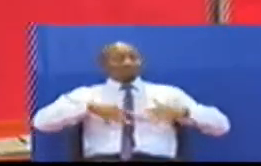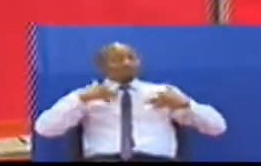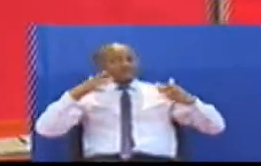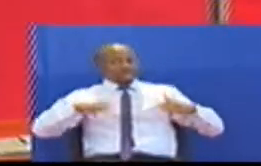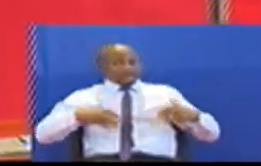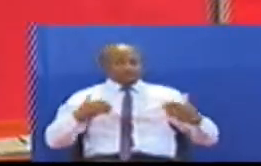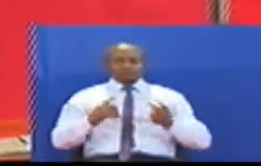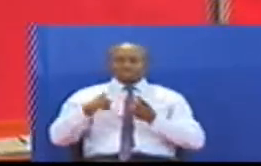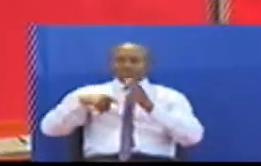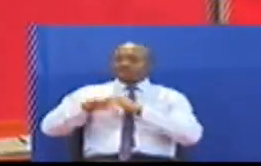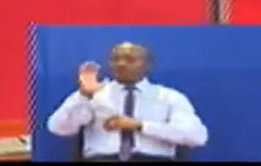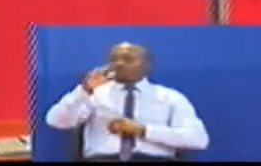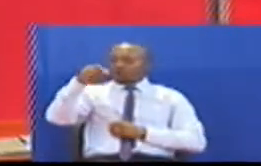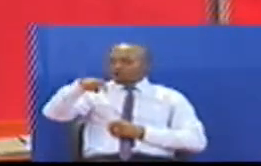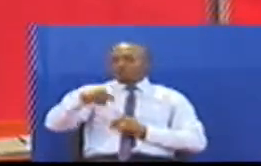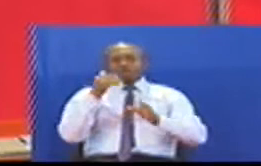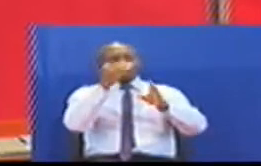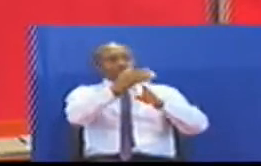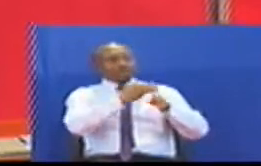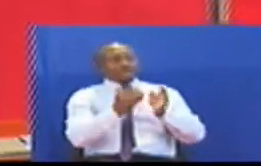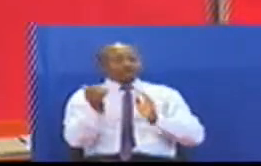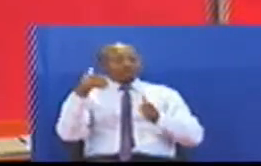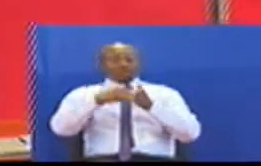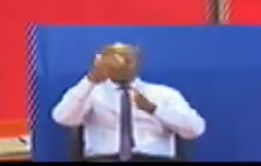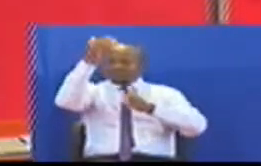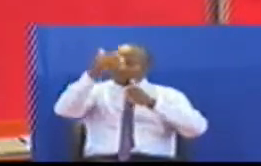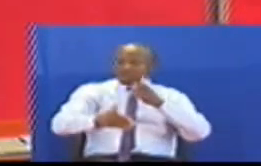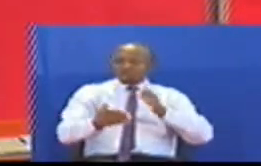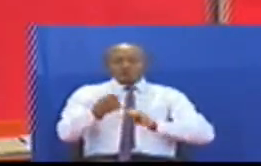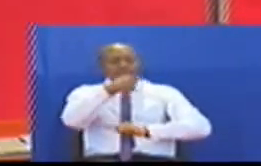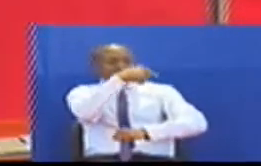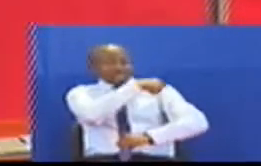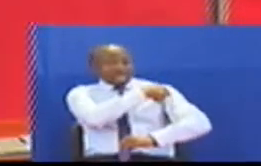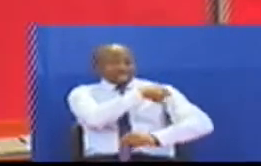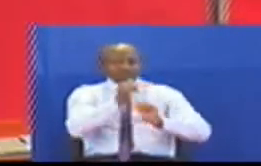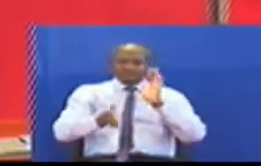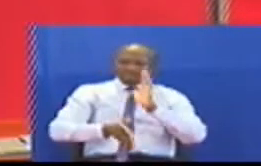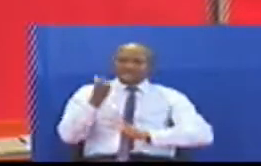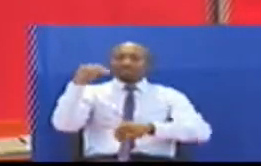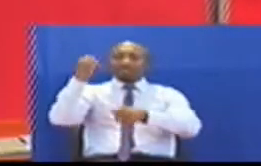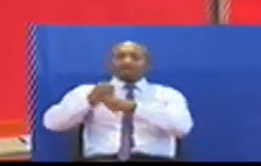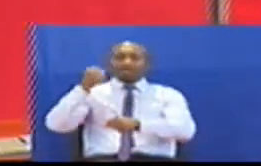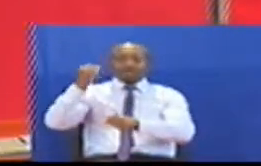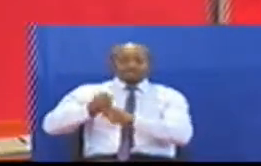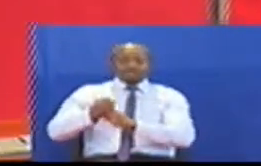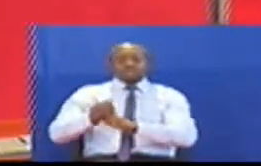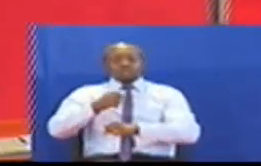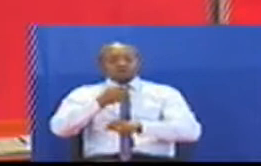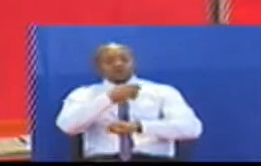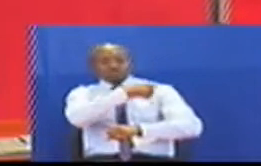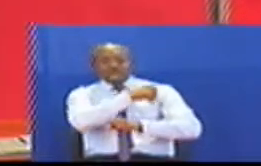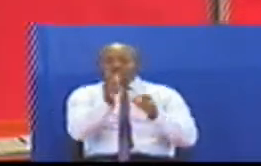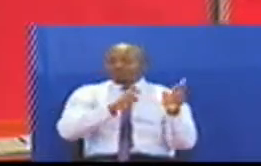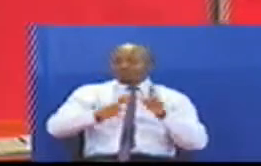kwamba katika mwaka huu kabla haujafika mwisho, ile hospitali itaanza kutibu, ambayo ni hospitali ya rufaa ambayo ilikuwa